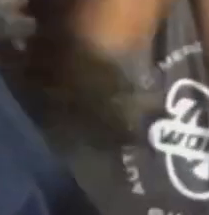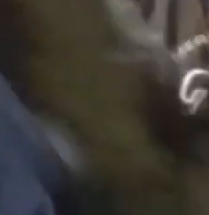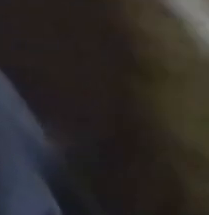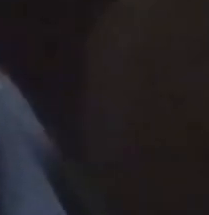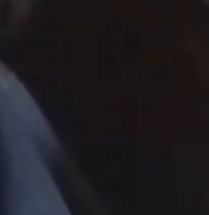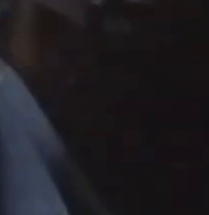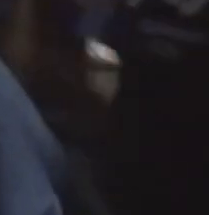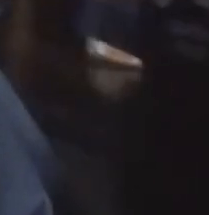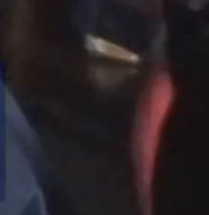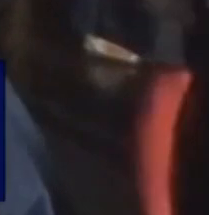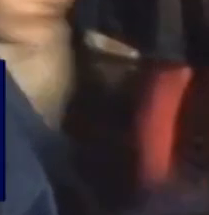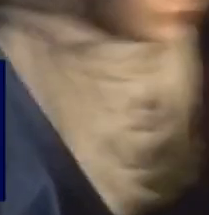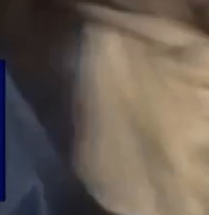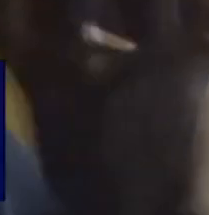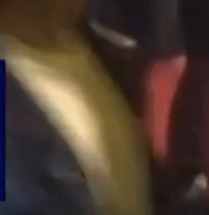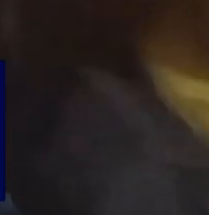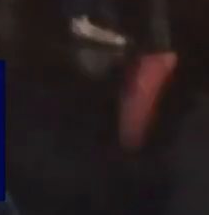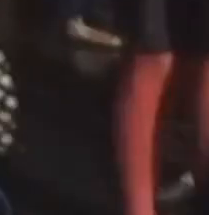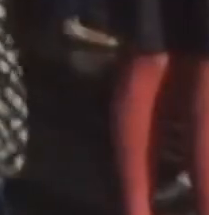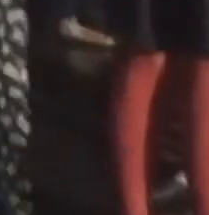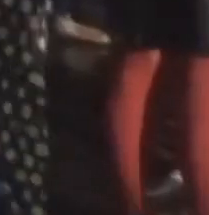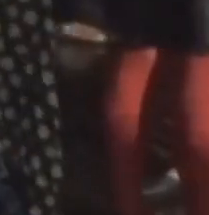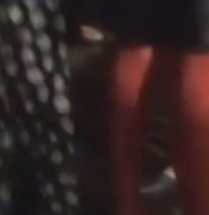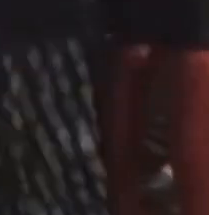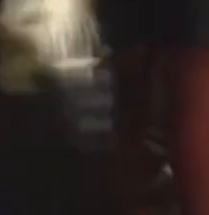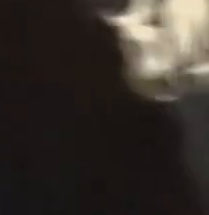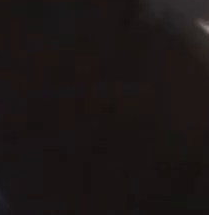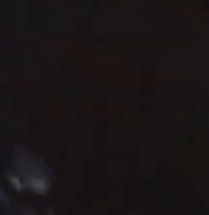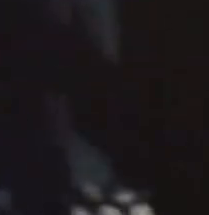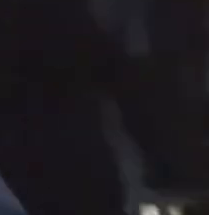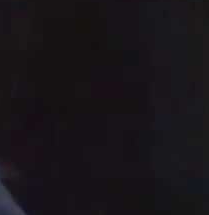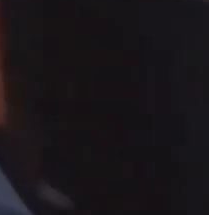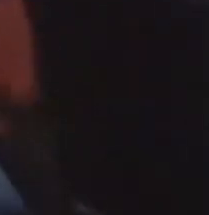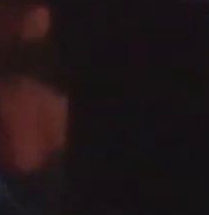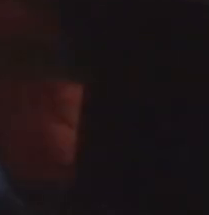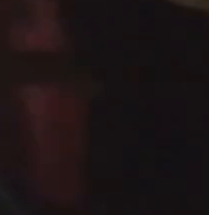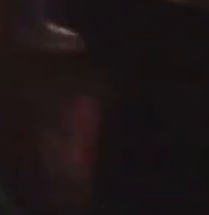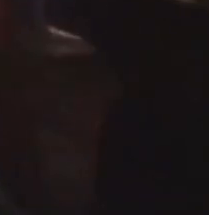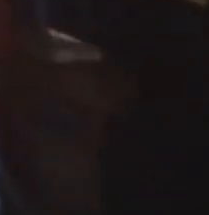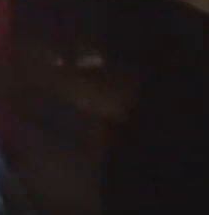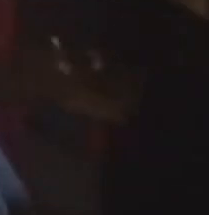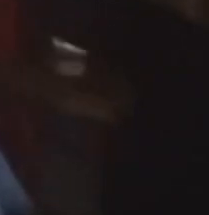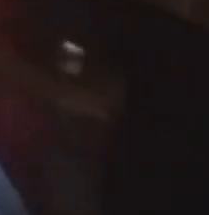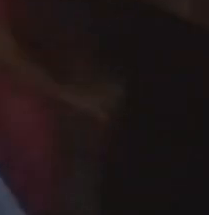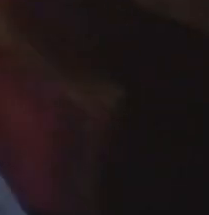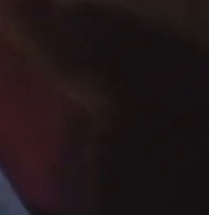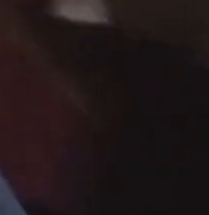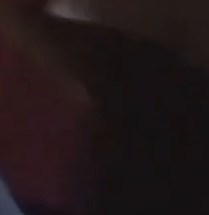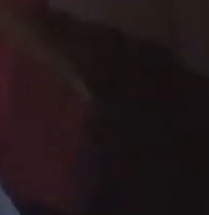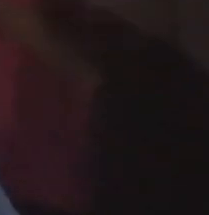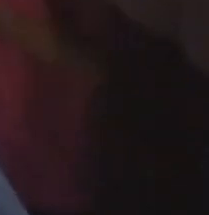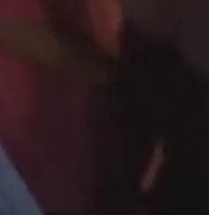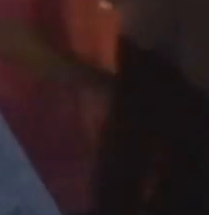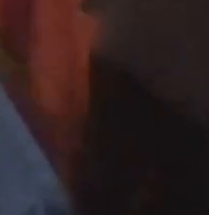cuman batal. Ini kenapa alasan di Bandung sih Bang, memilih di Bandung Bang? Ya ada keluarga di sini, terus habis itu juga lokasinya